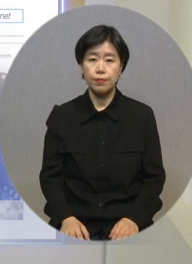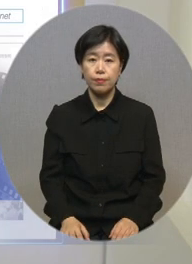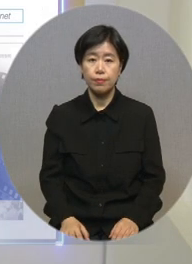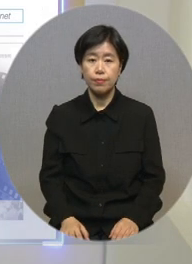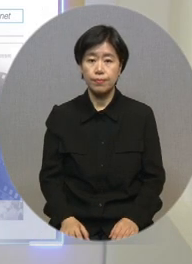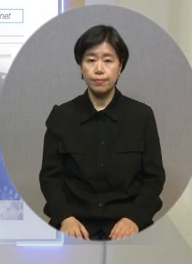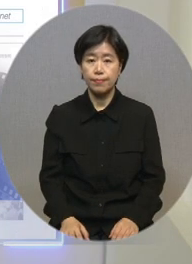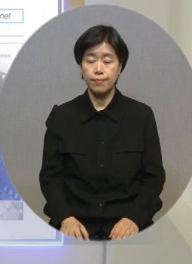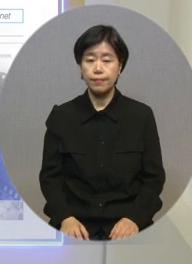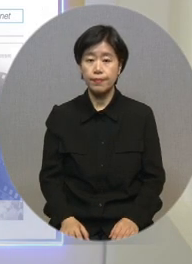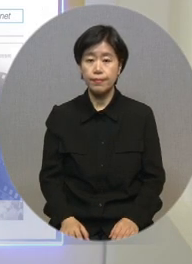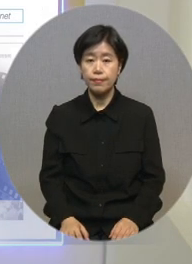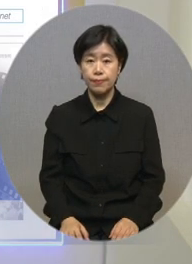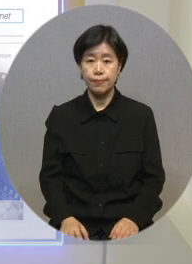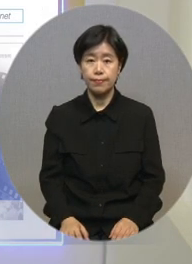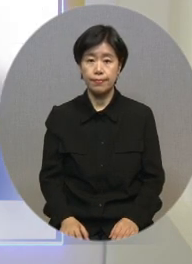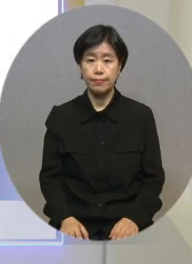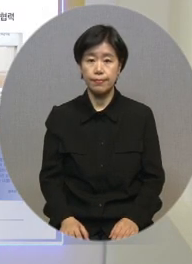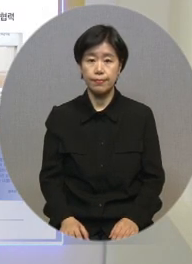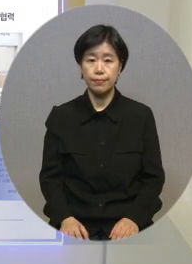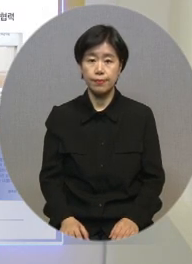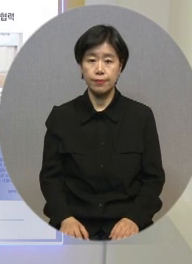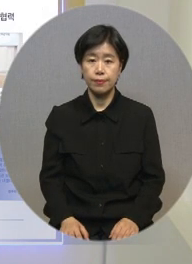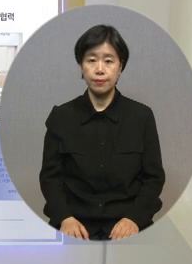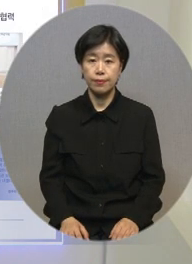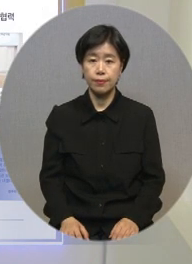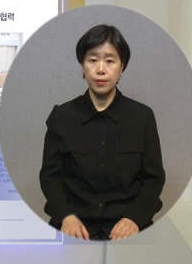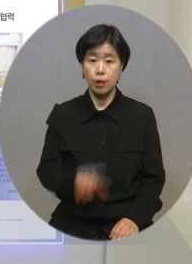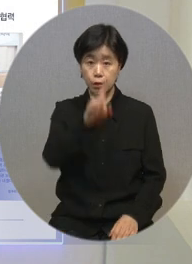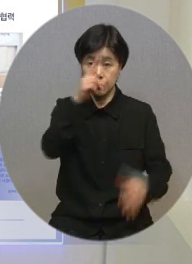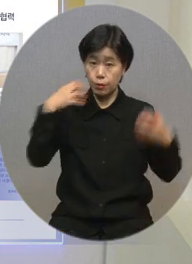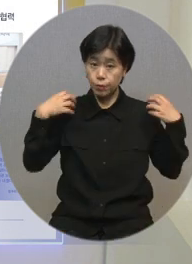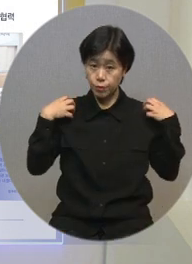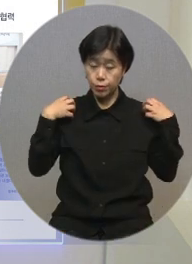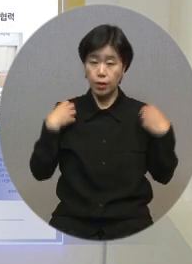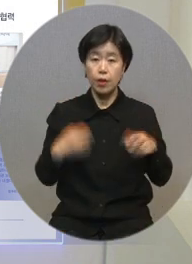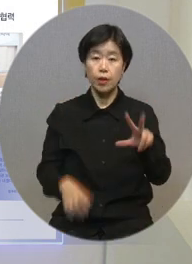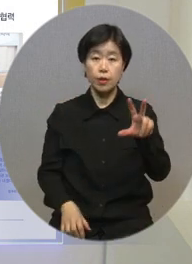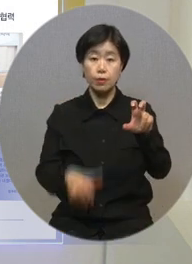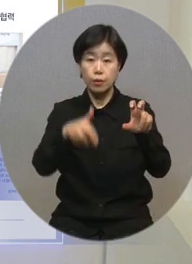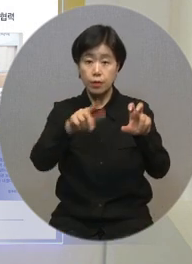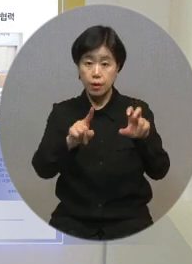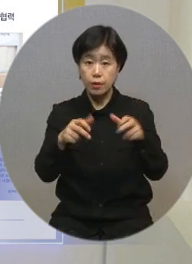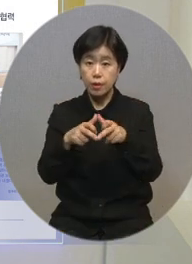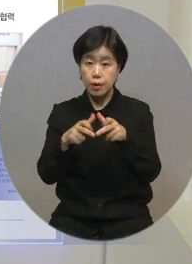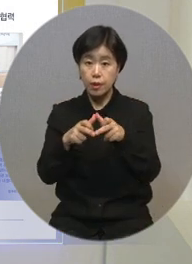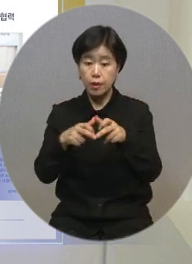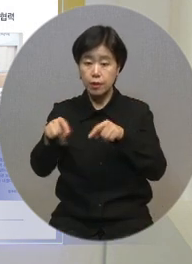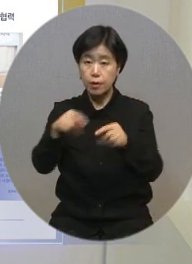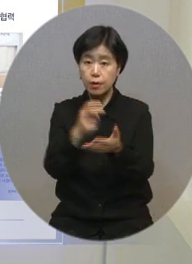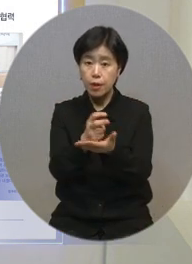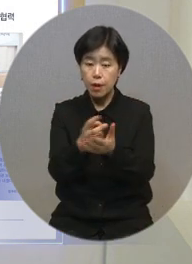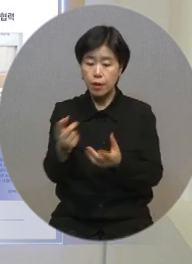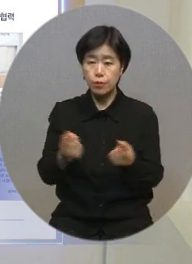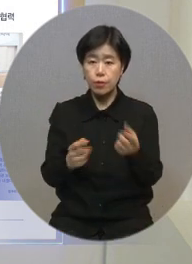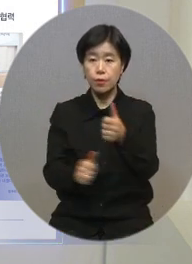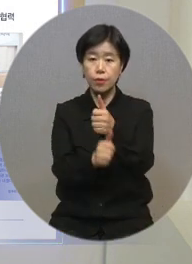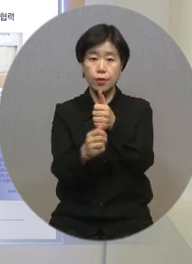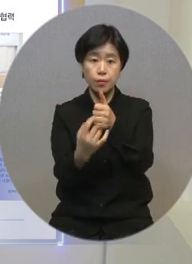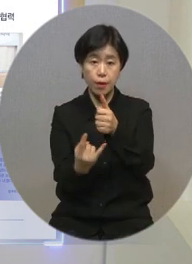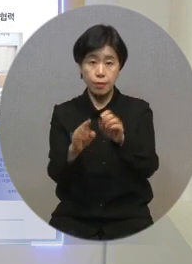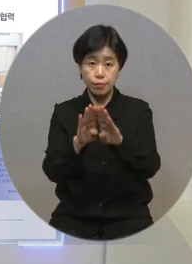말했습니다 다음은 면입니다 정부가 제 25차 장애인 정책 조정 위원회를